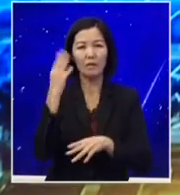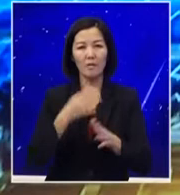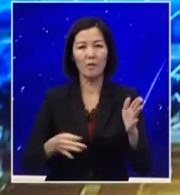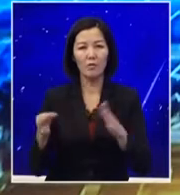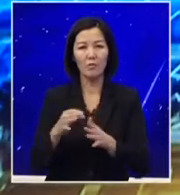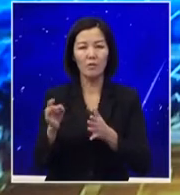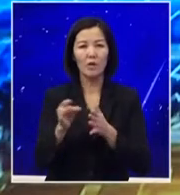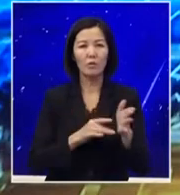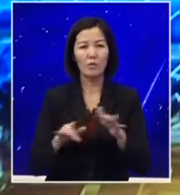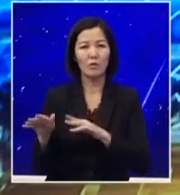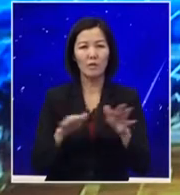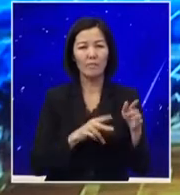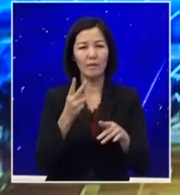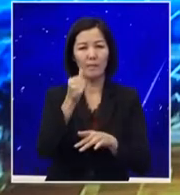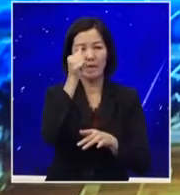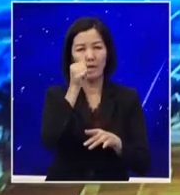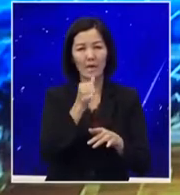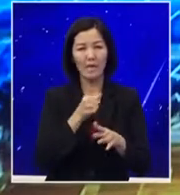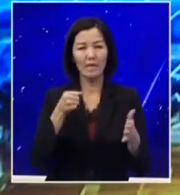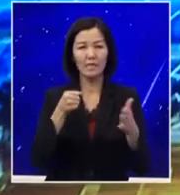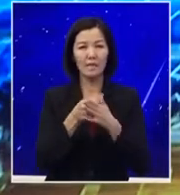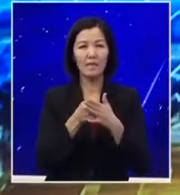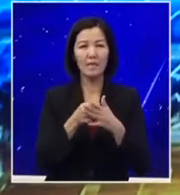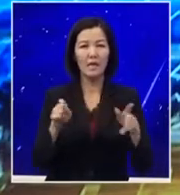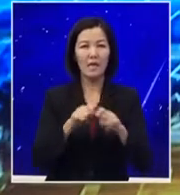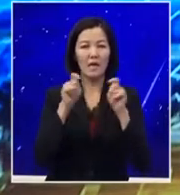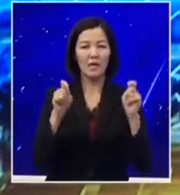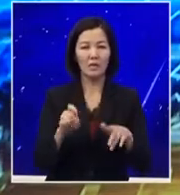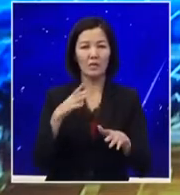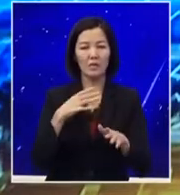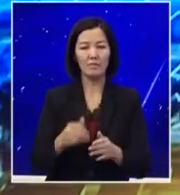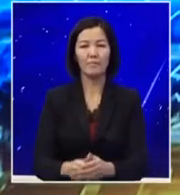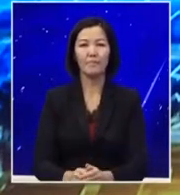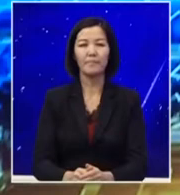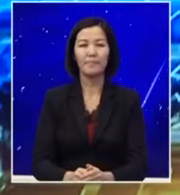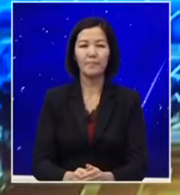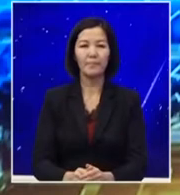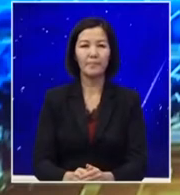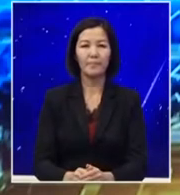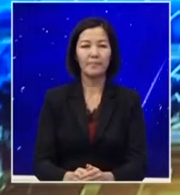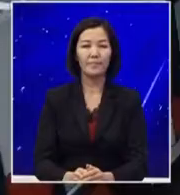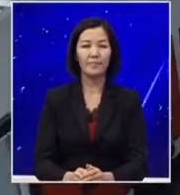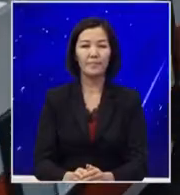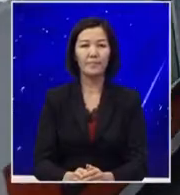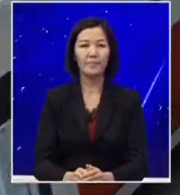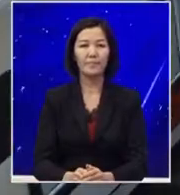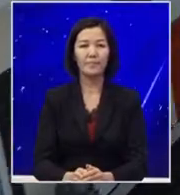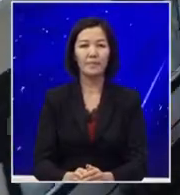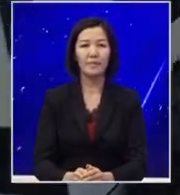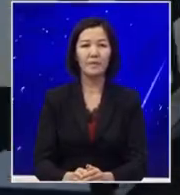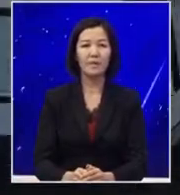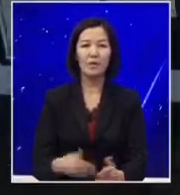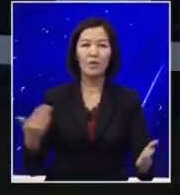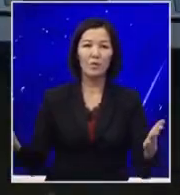Алматы облысы шұғыл қимылдап, екі айға жеткізбей заманауи кешенді іске қосты. Супер